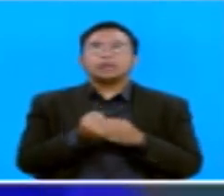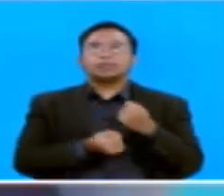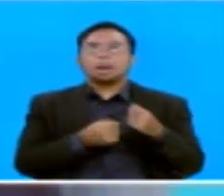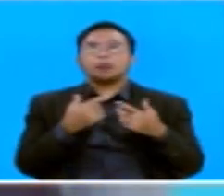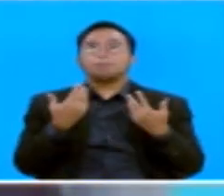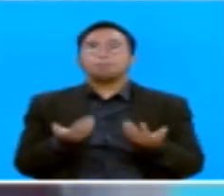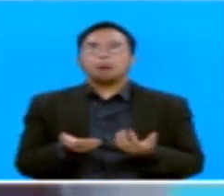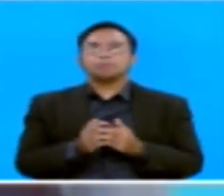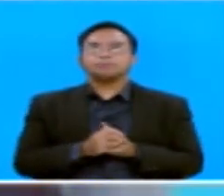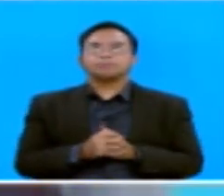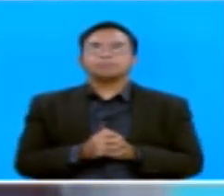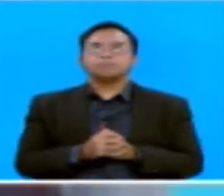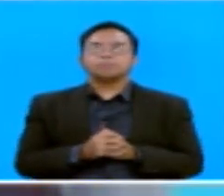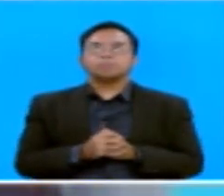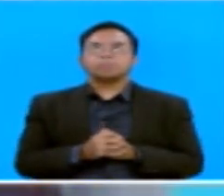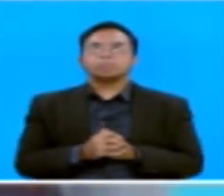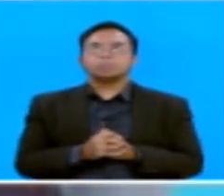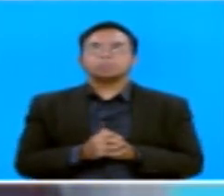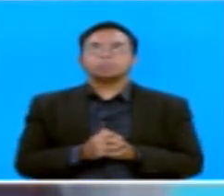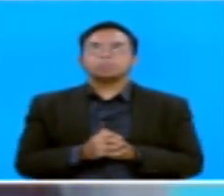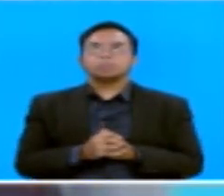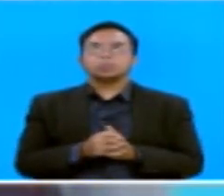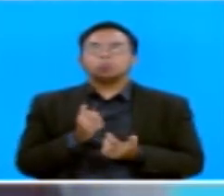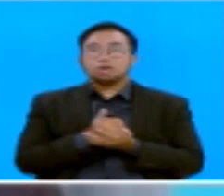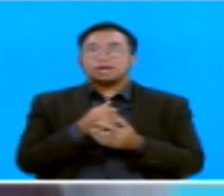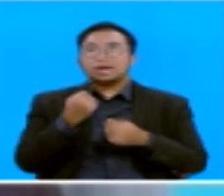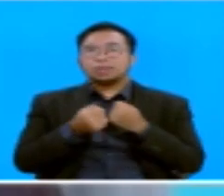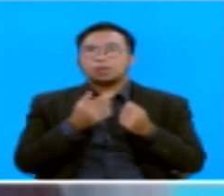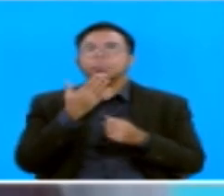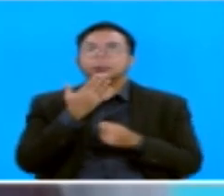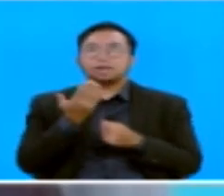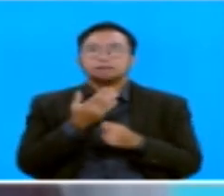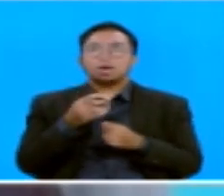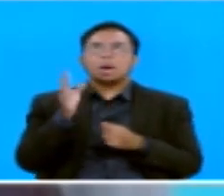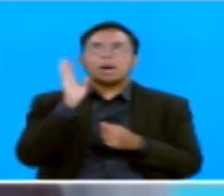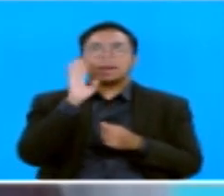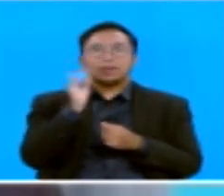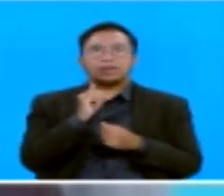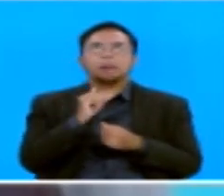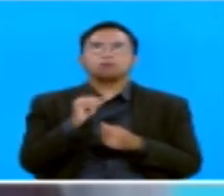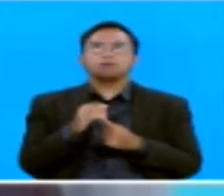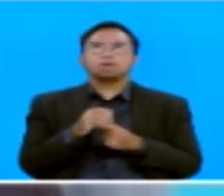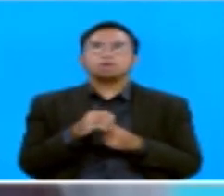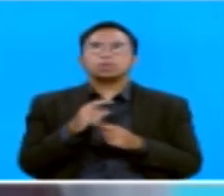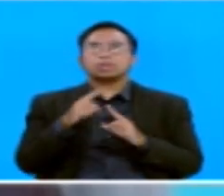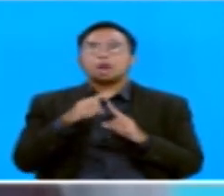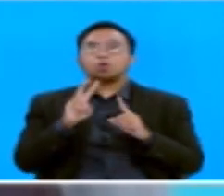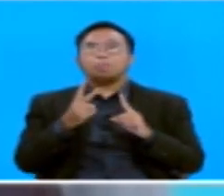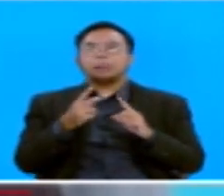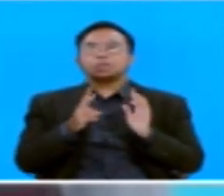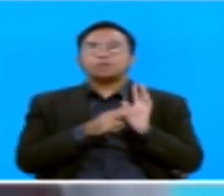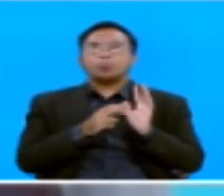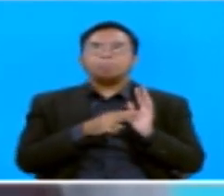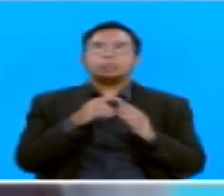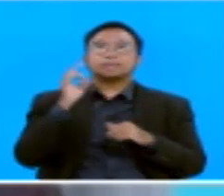Sebenarnya kegiatannya itu biasa-biasa saja, nggak ada yang aneh. Tanggal 12 November siang itu masih